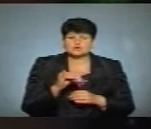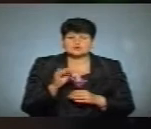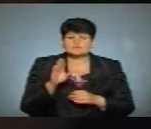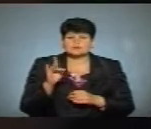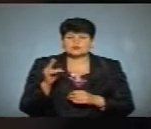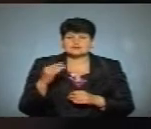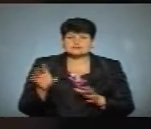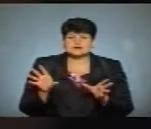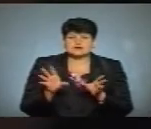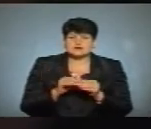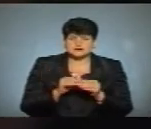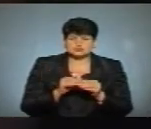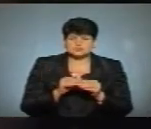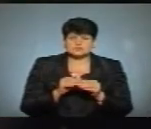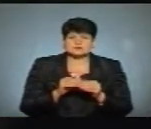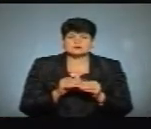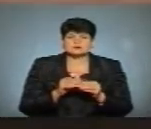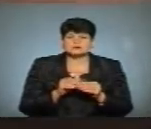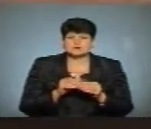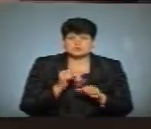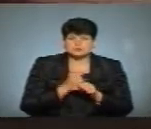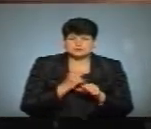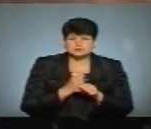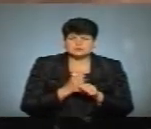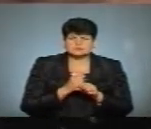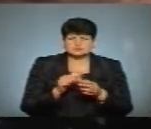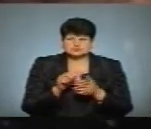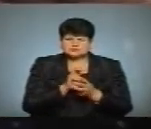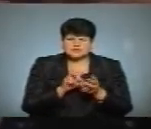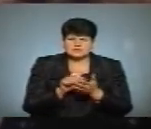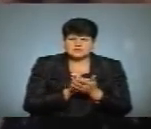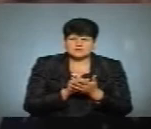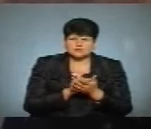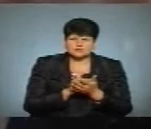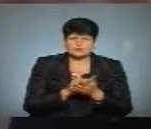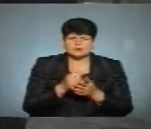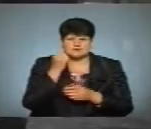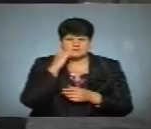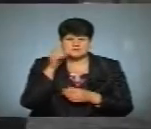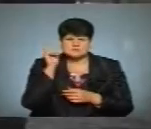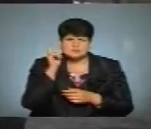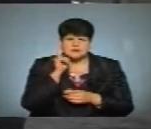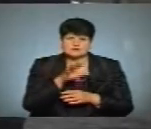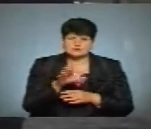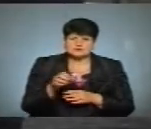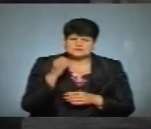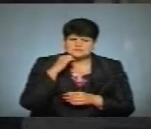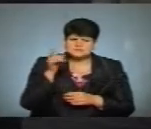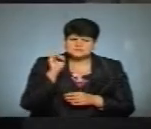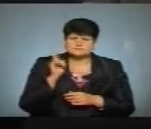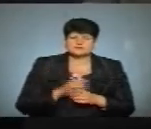Вербовецький разом з архітекторами досліджували споруду з допомогою архівних документів та світлин. Причому настільки